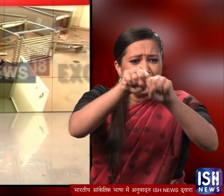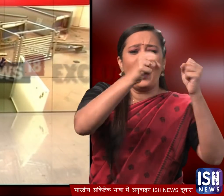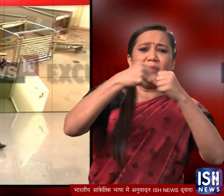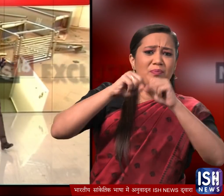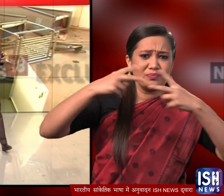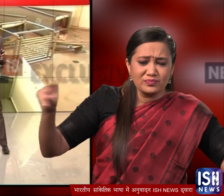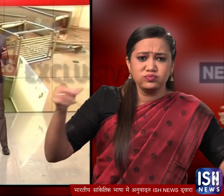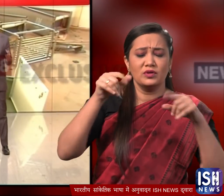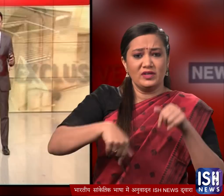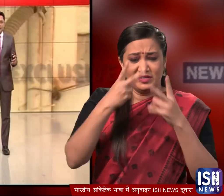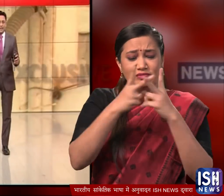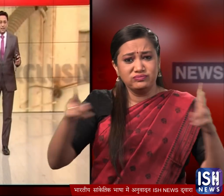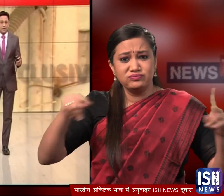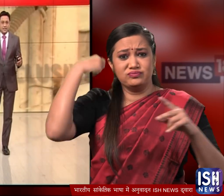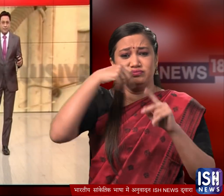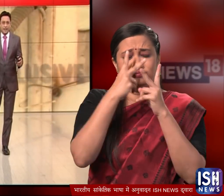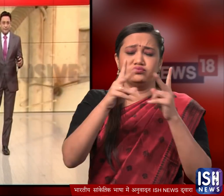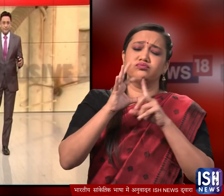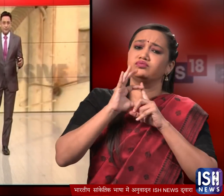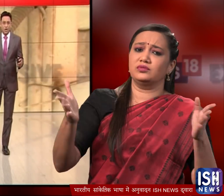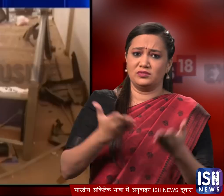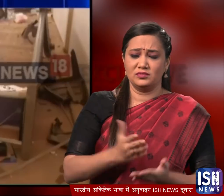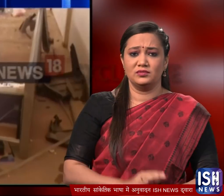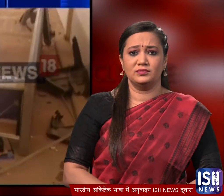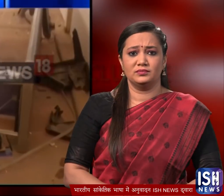मचाई उसकी कई हैरान करने वाली तस्वीरें सामने आई,